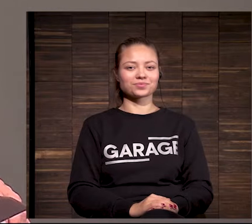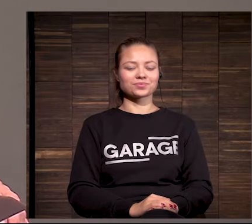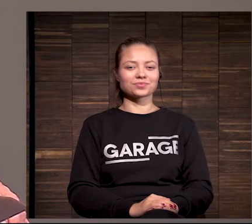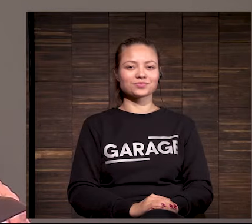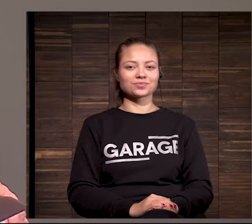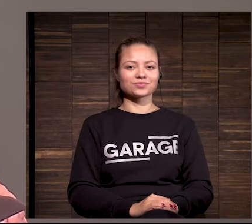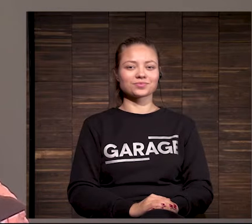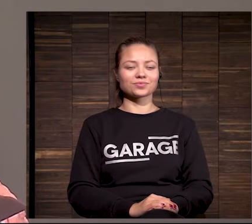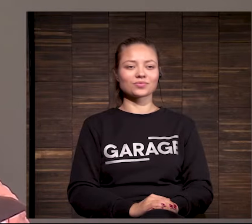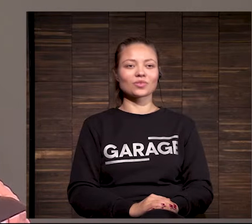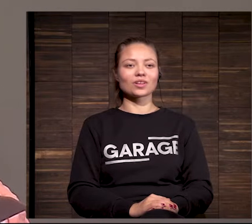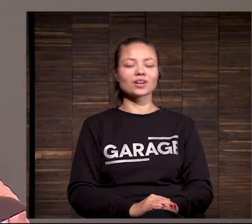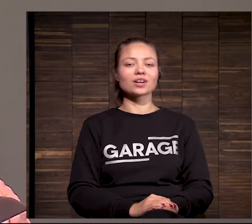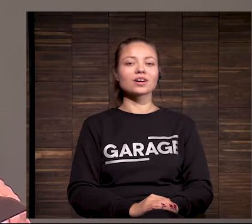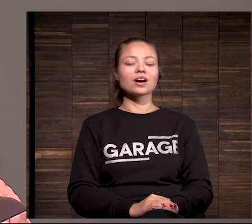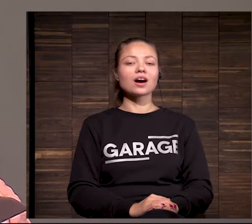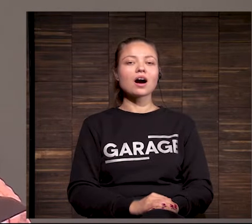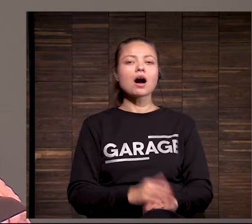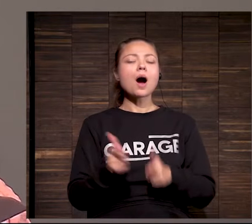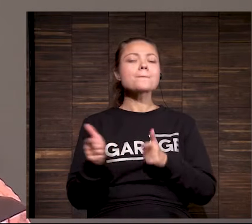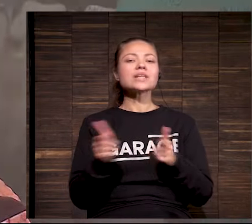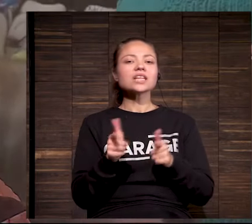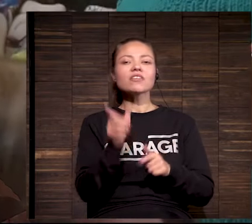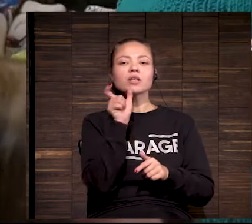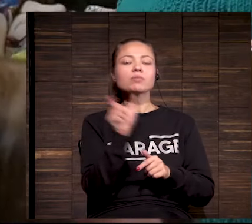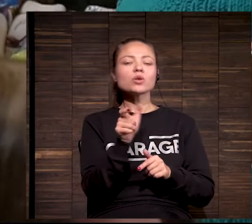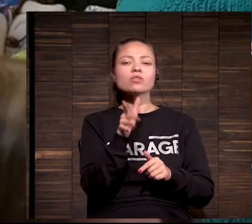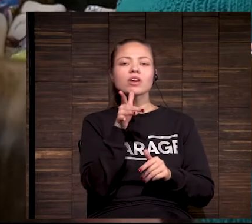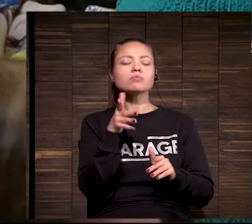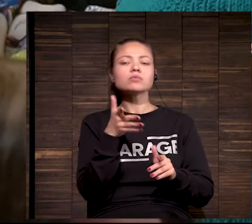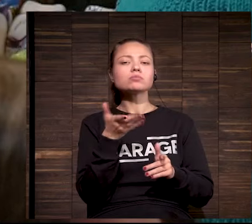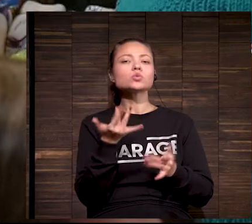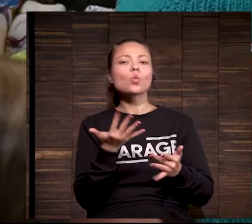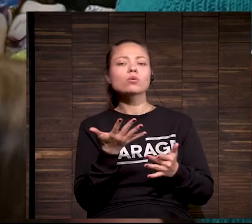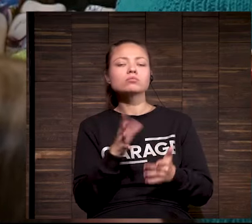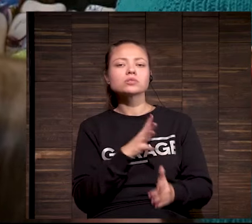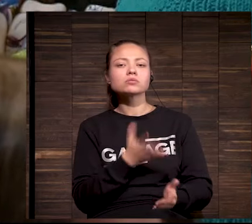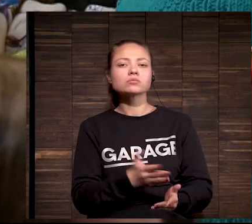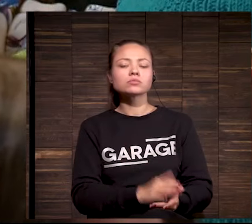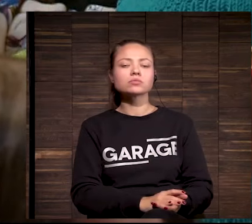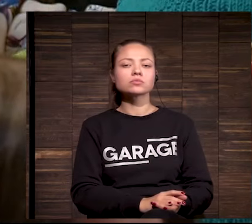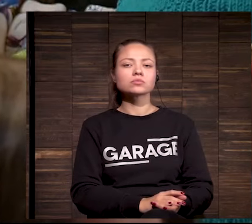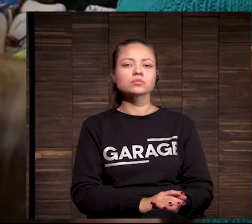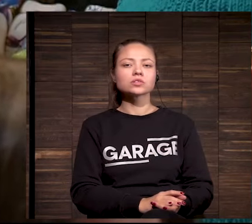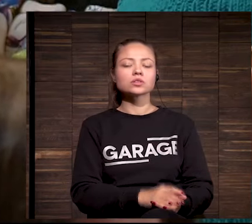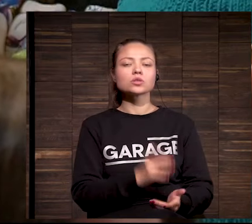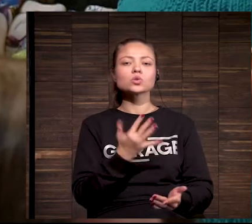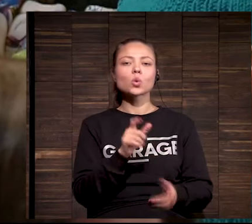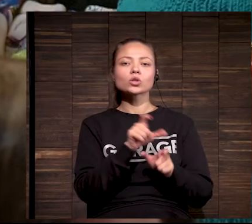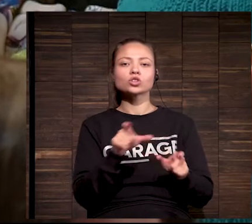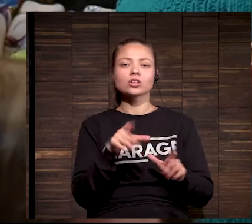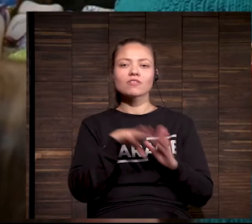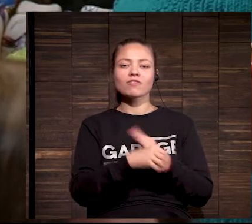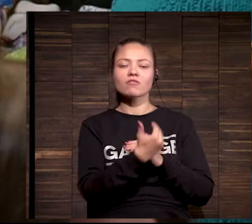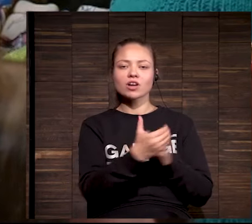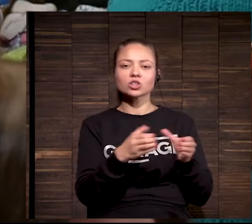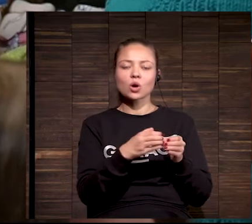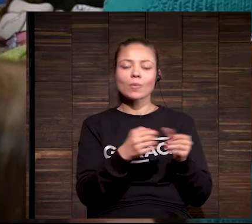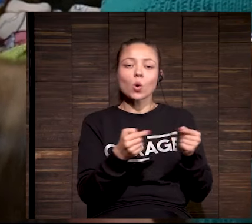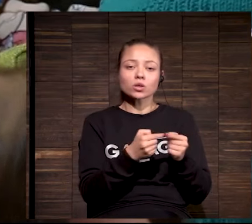сколько времени длилось подготовительный период эта программа сколько человек вашей команде